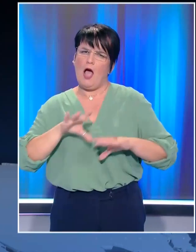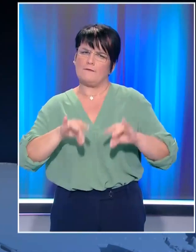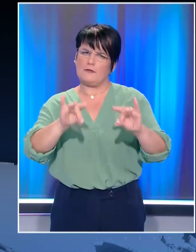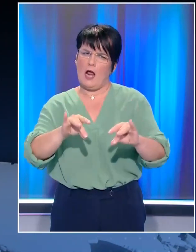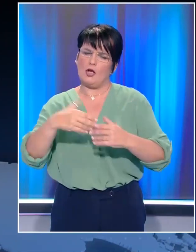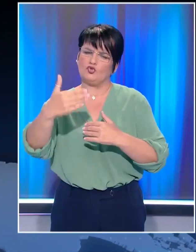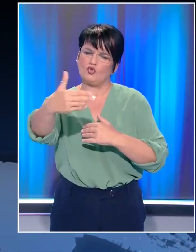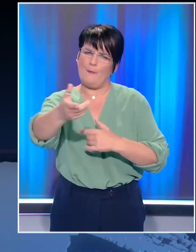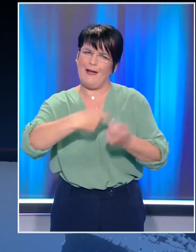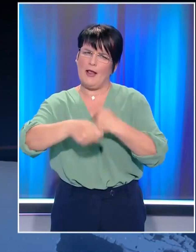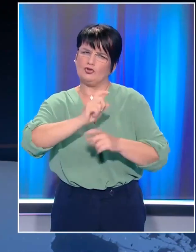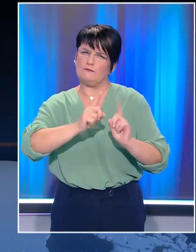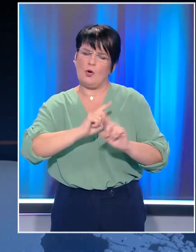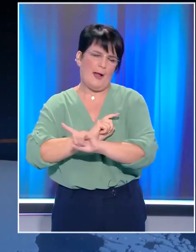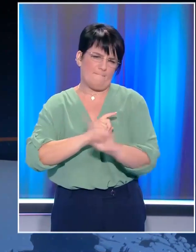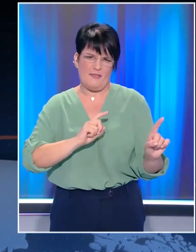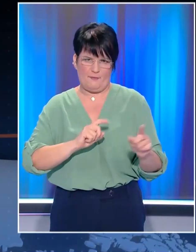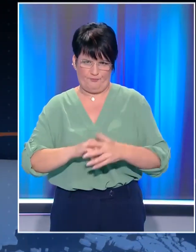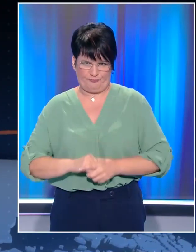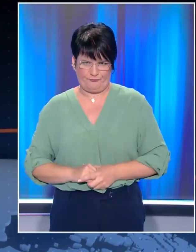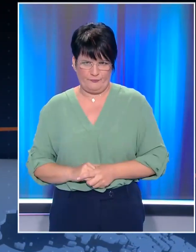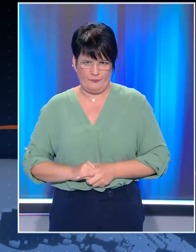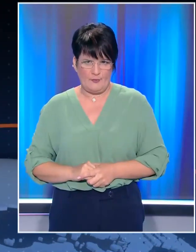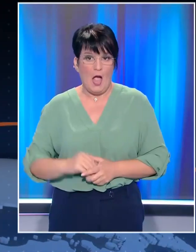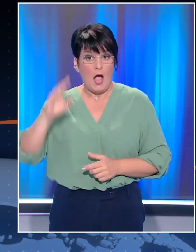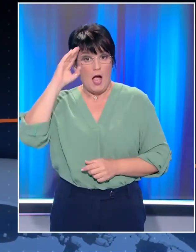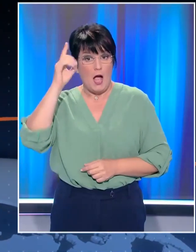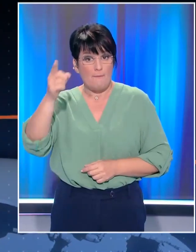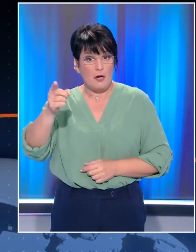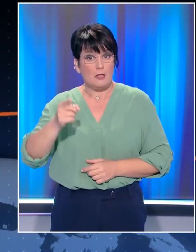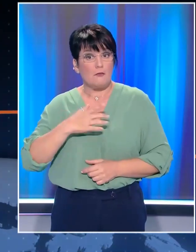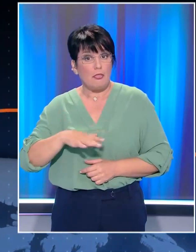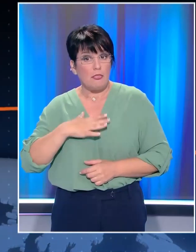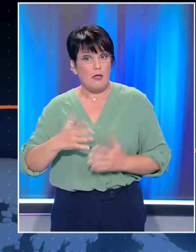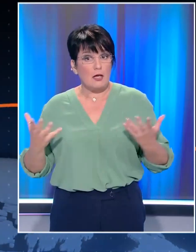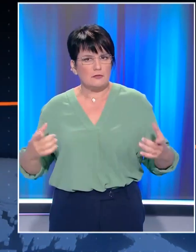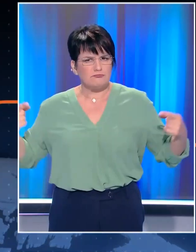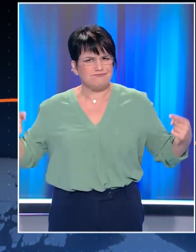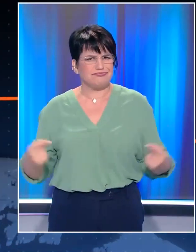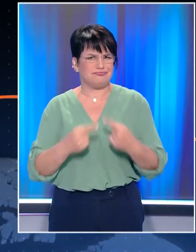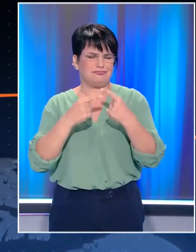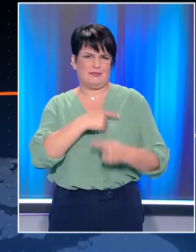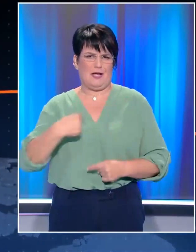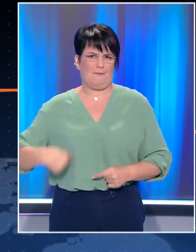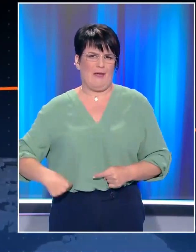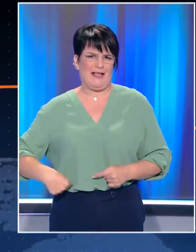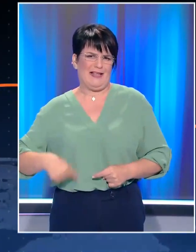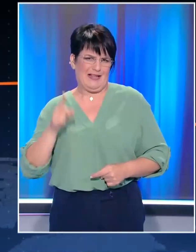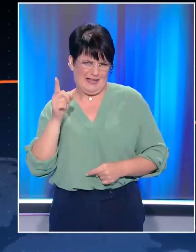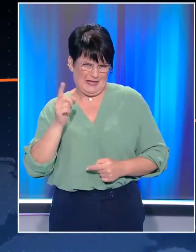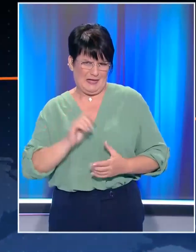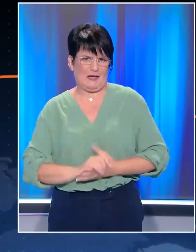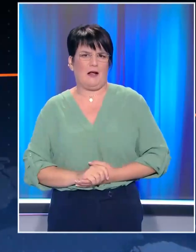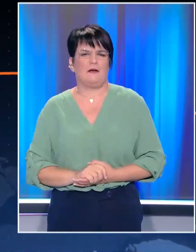για μελλοντική εμπορική συμφωνία. Il y a de la part des États-Unis une volonté de monter en